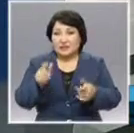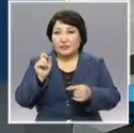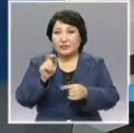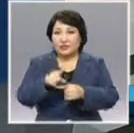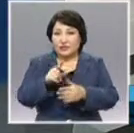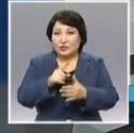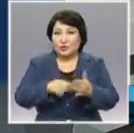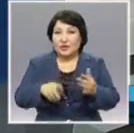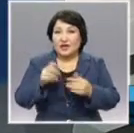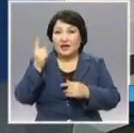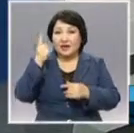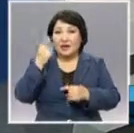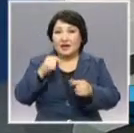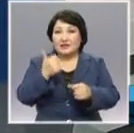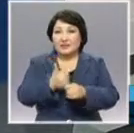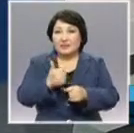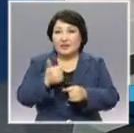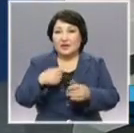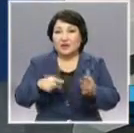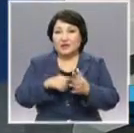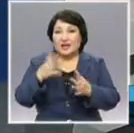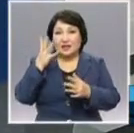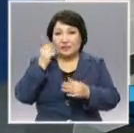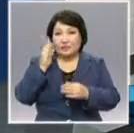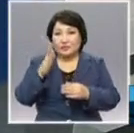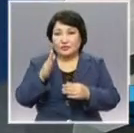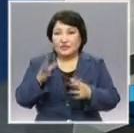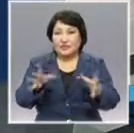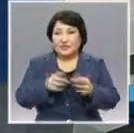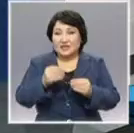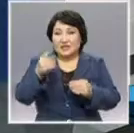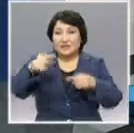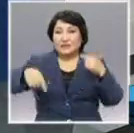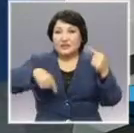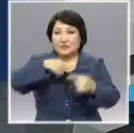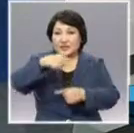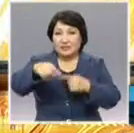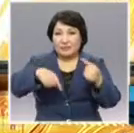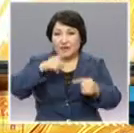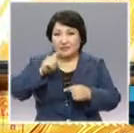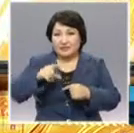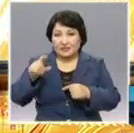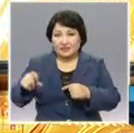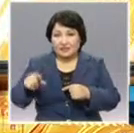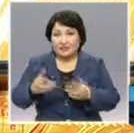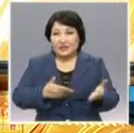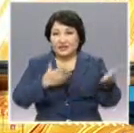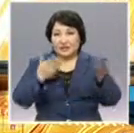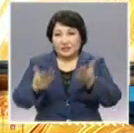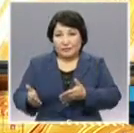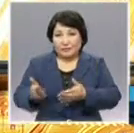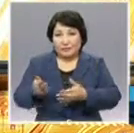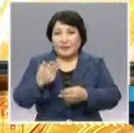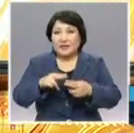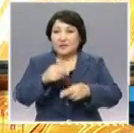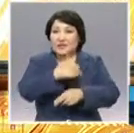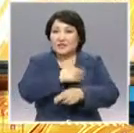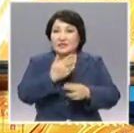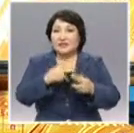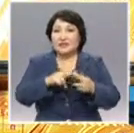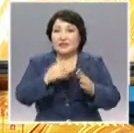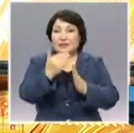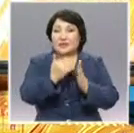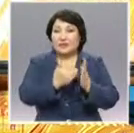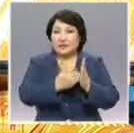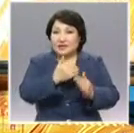города Алматы, мы в настоящее время проводим работу с предпринимателями. Приглашаем предпринимателей, которые хотят в эту программу участвовать. Это